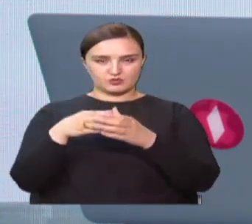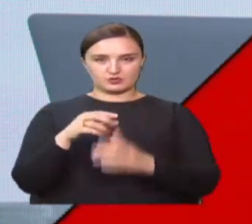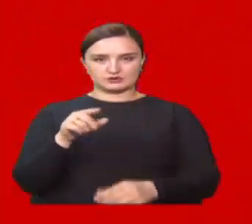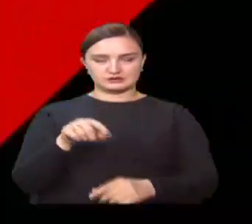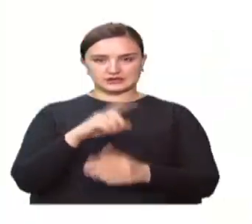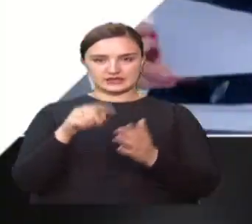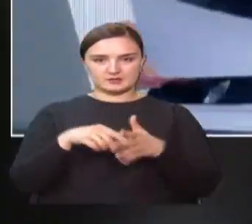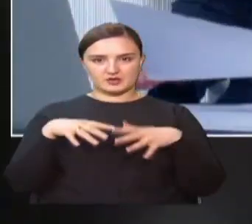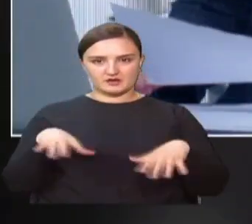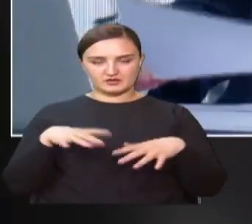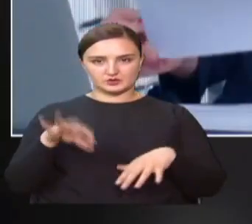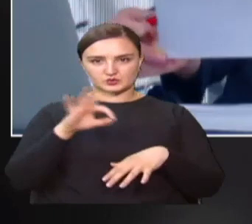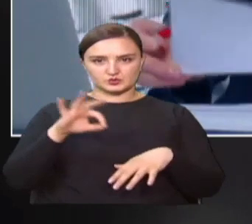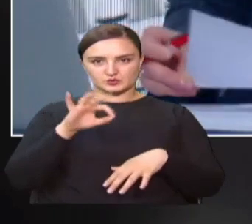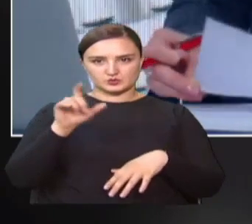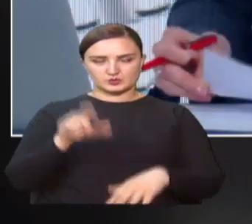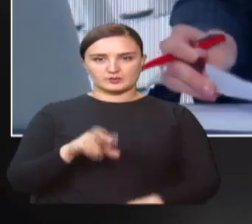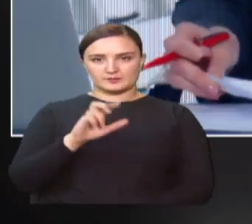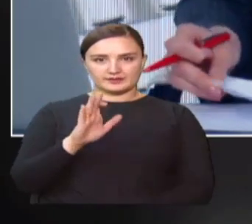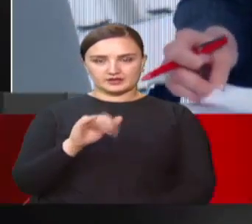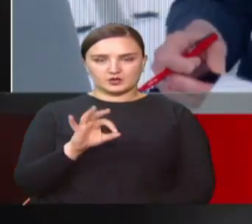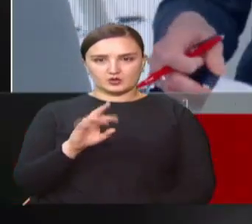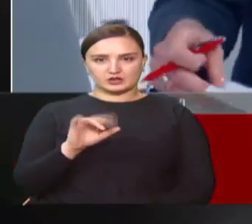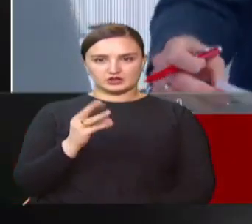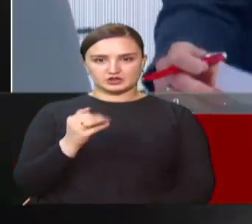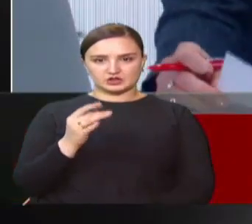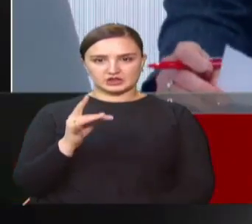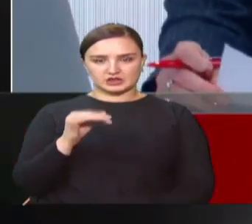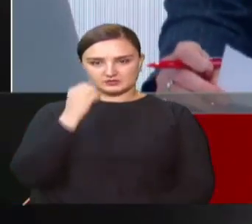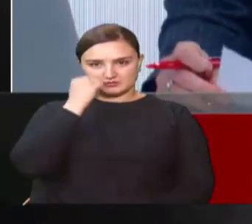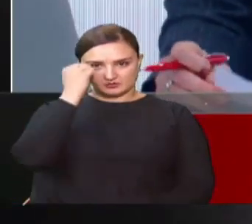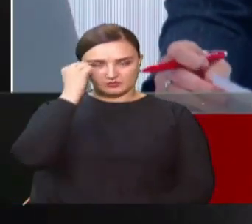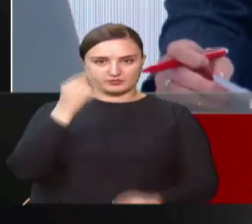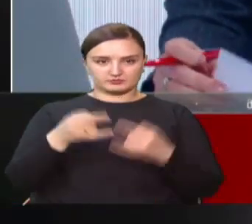ოდიშარია. ბატონო ბექა, მოგესალმებით. გმადლობთ, რომ გადაცემაში მონაწილეობთ.